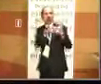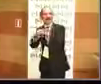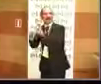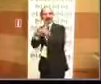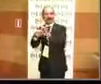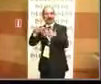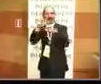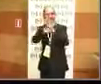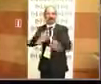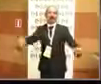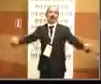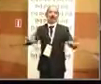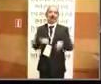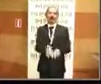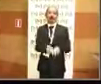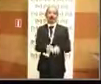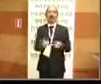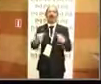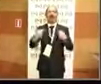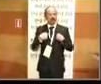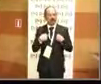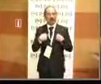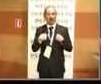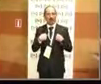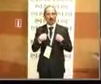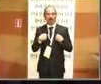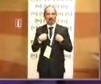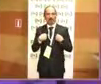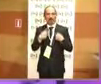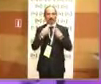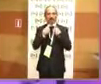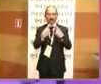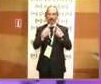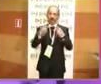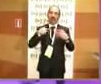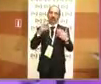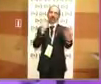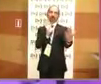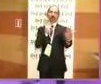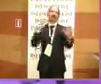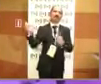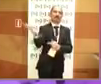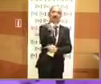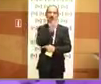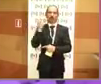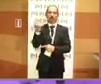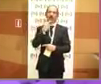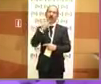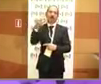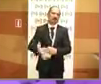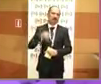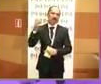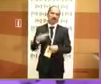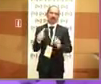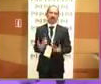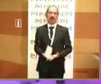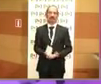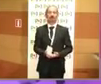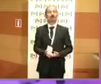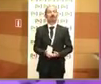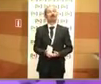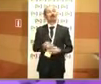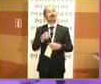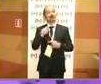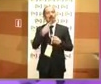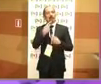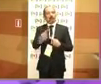riferimento democratico. Io, e lo dico davanti a tutti e lo dirò per sempre, io